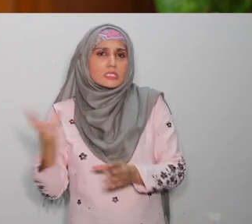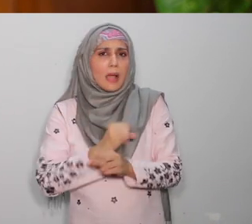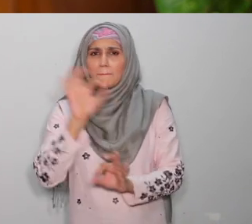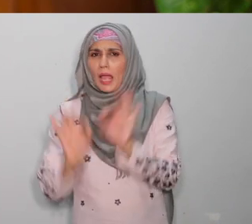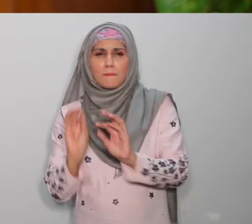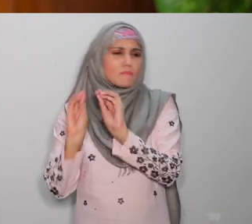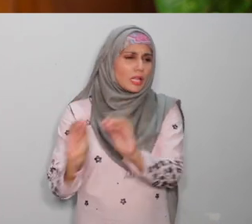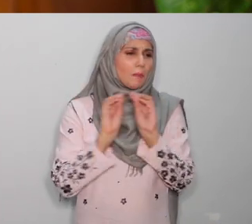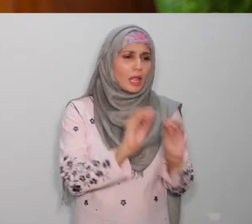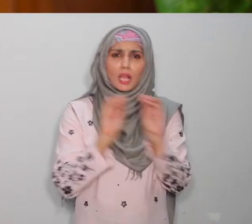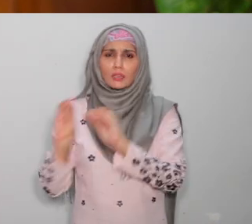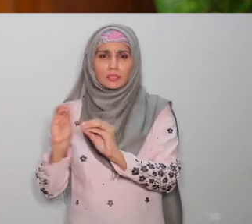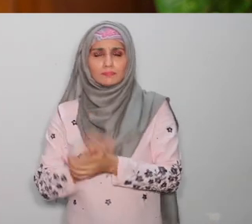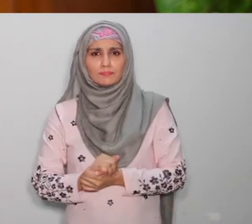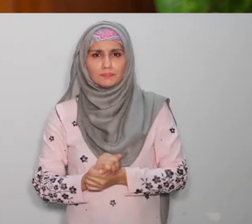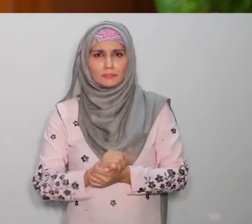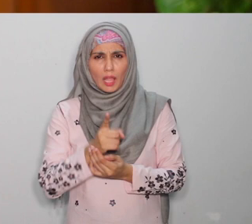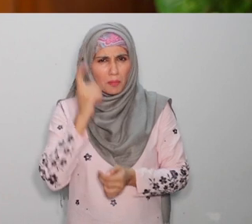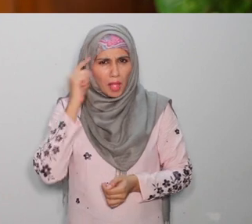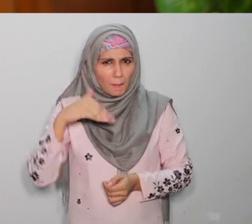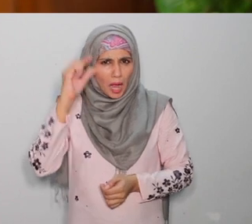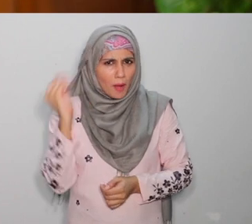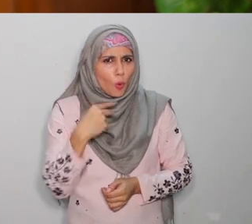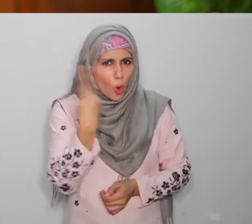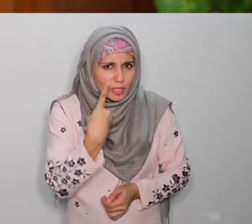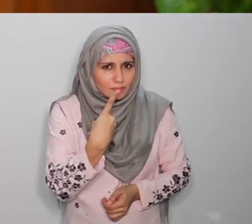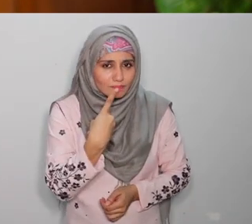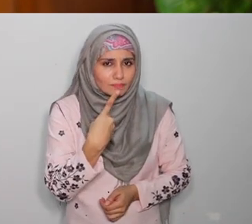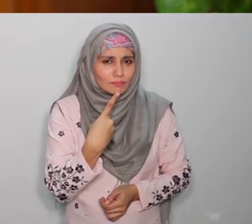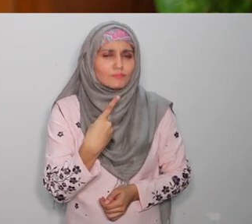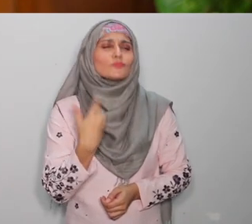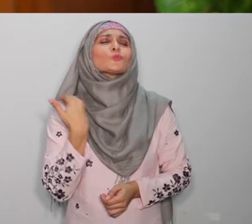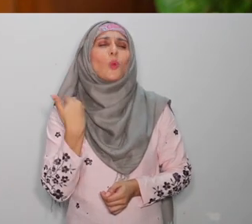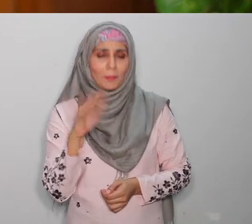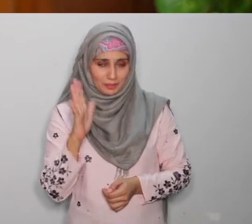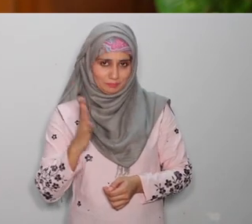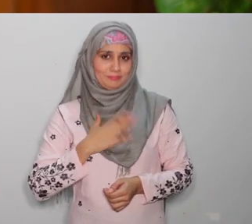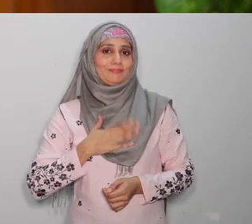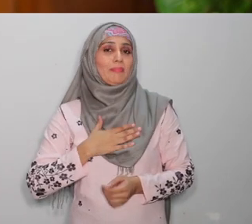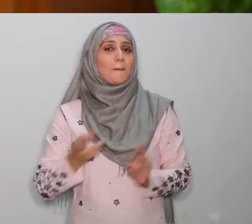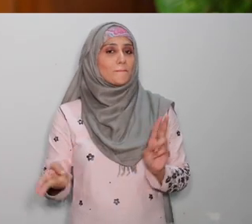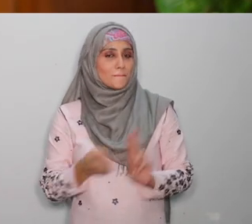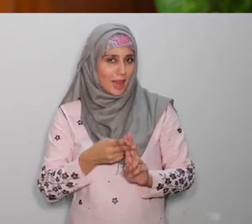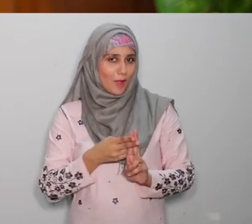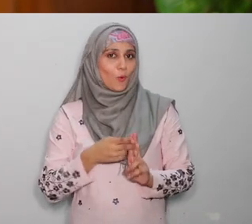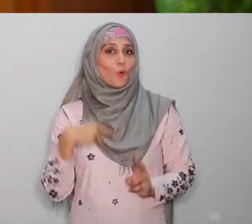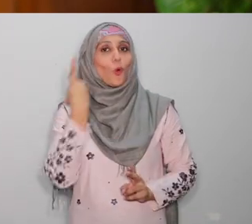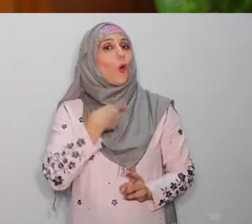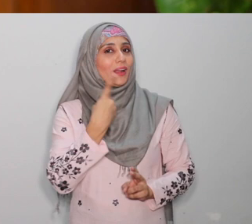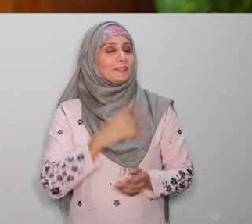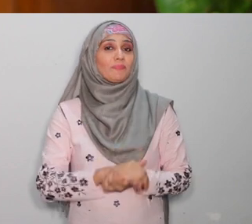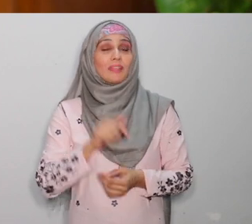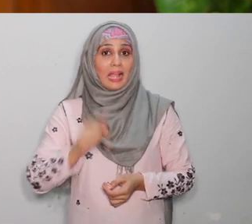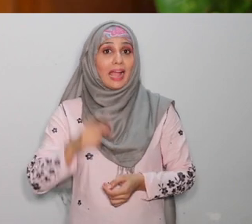सब का ख्याल रखते हैं कि अ पिक नहीं जानते तो चलिए मैं आपको आप अभी से